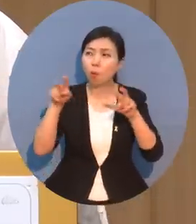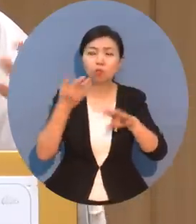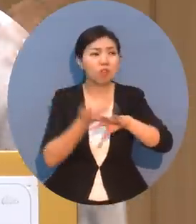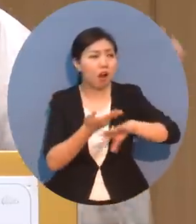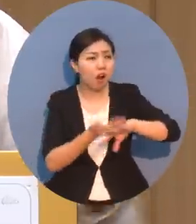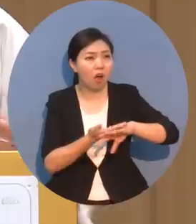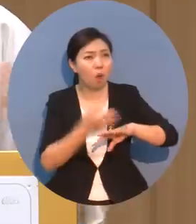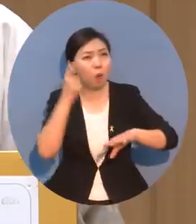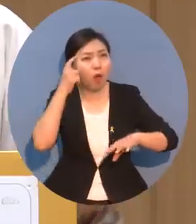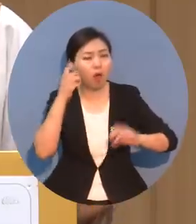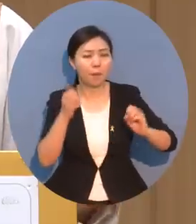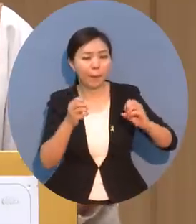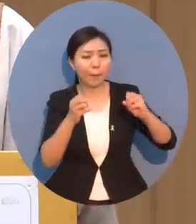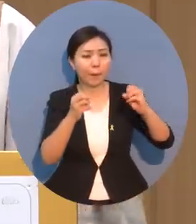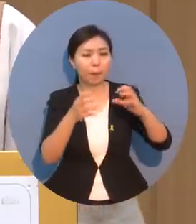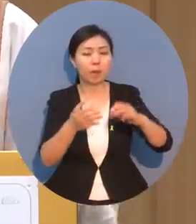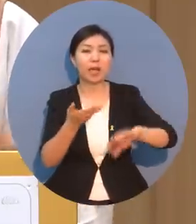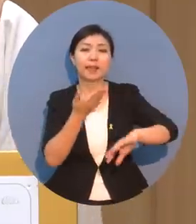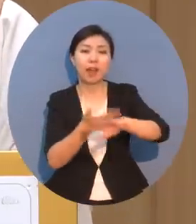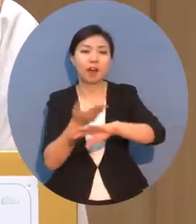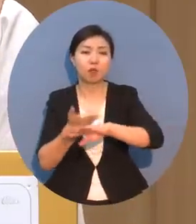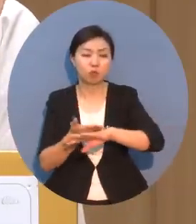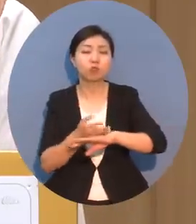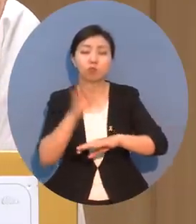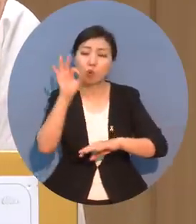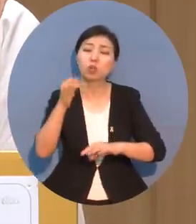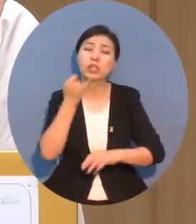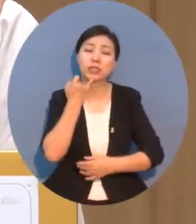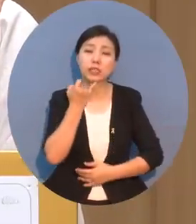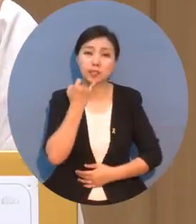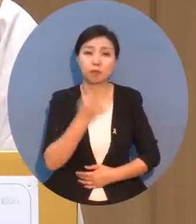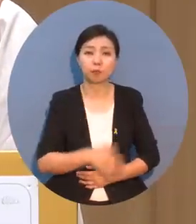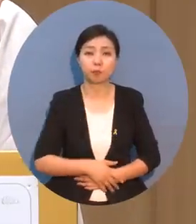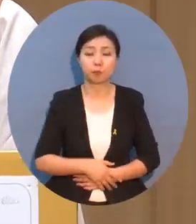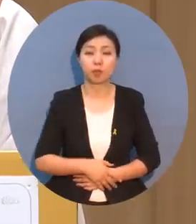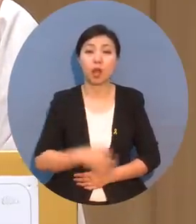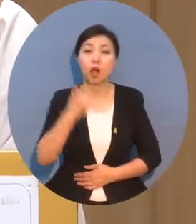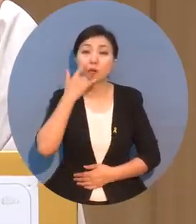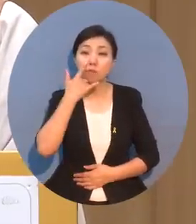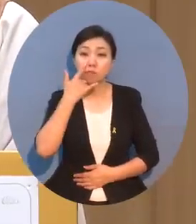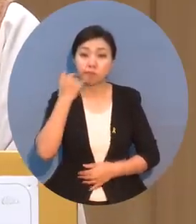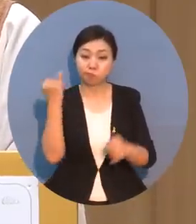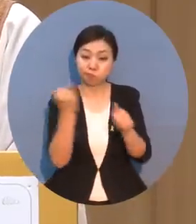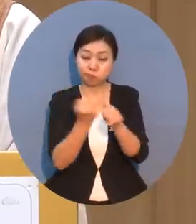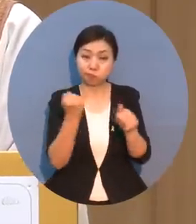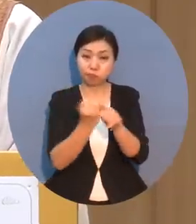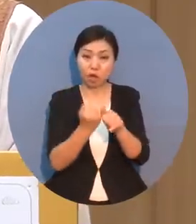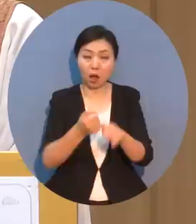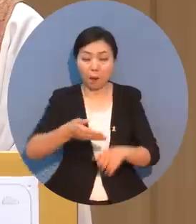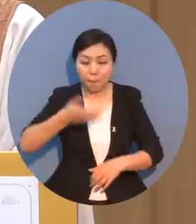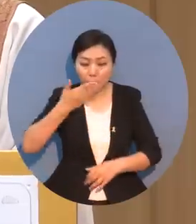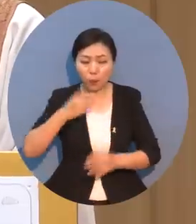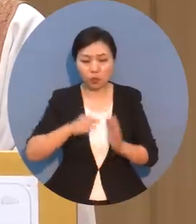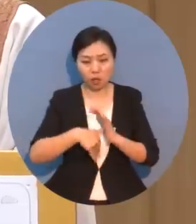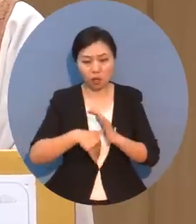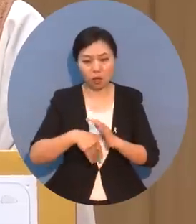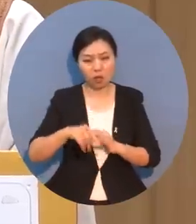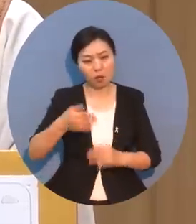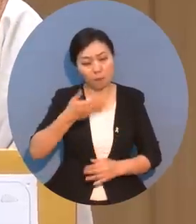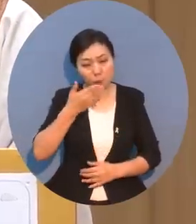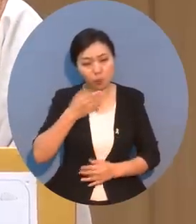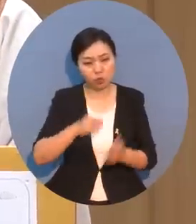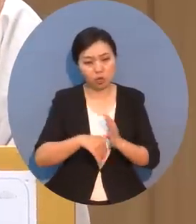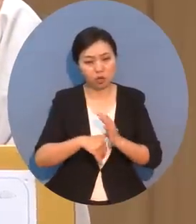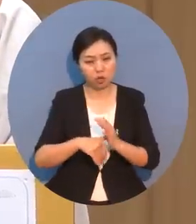보일까? 이러면 이제 대화가 되는 거예요. 달리 보이도 괜찮아요. 부부가 둘이 음식을 먹는데